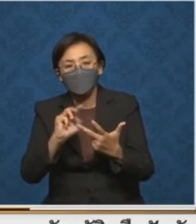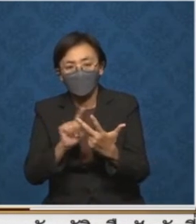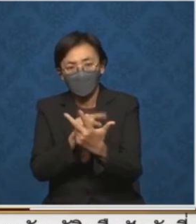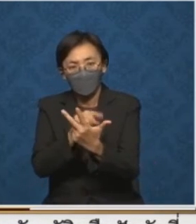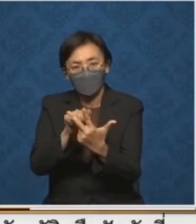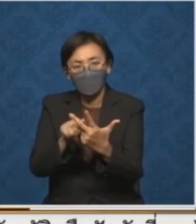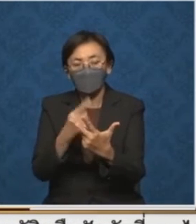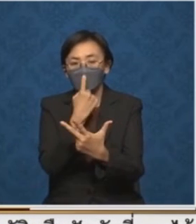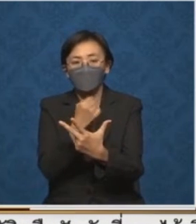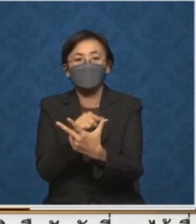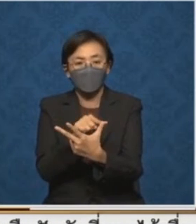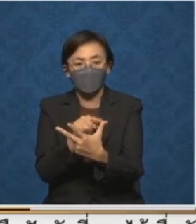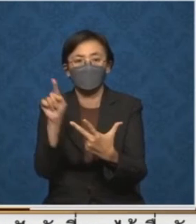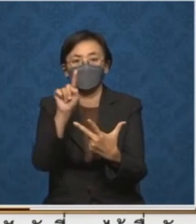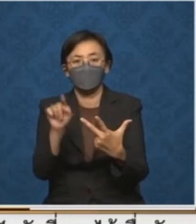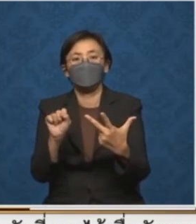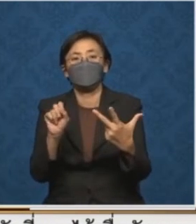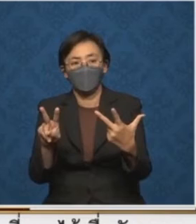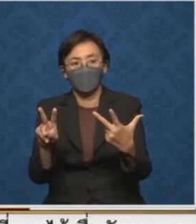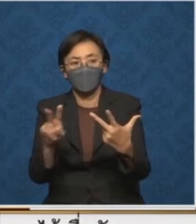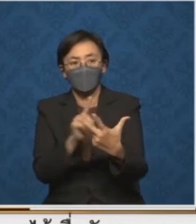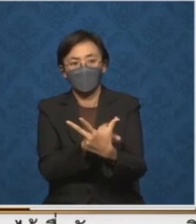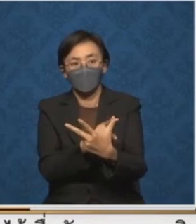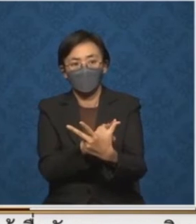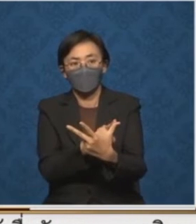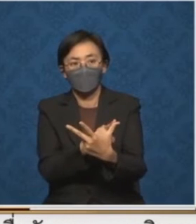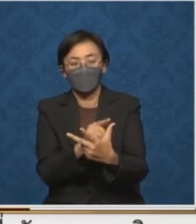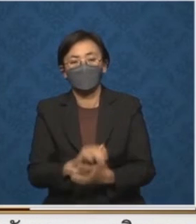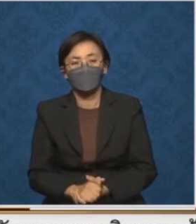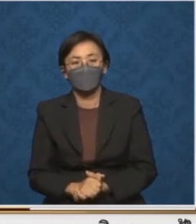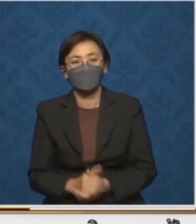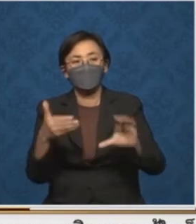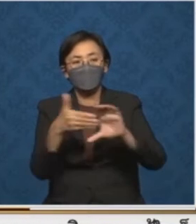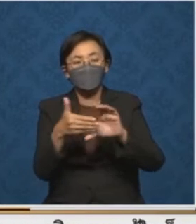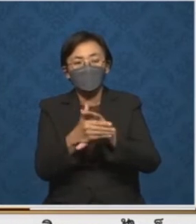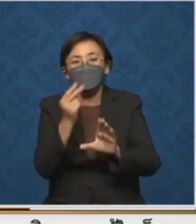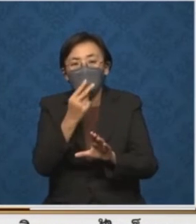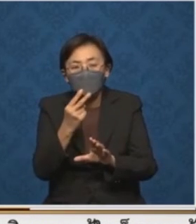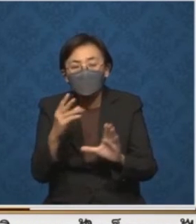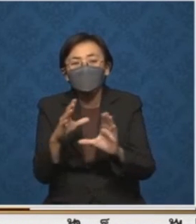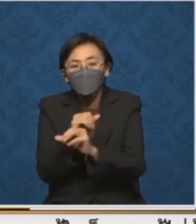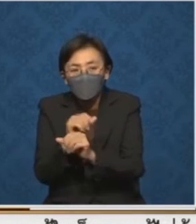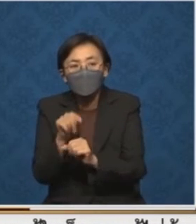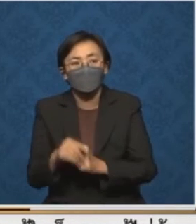ลว่าอะไรถ้าไม่ทำอะไรต่อคนไยเตรยมตัวตายเป็แสนคน